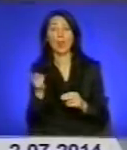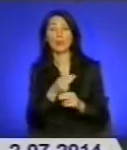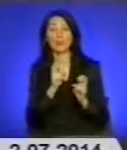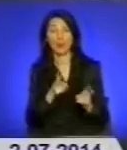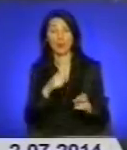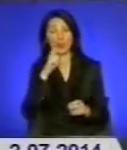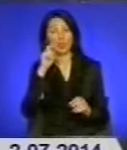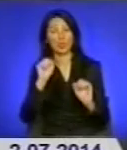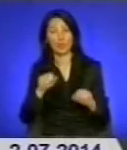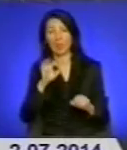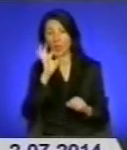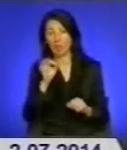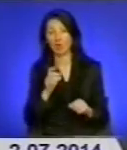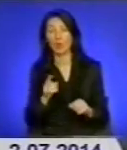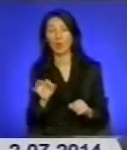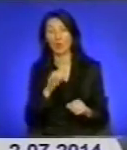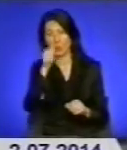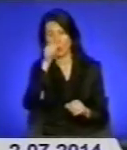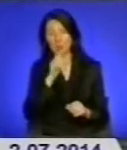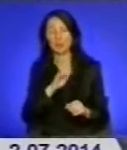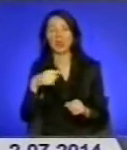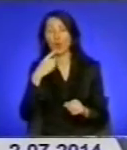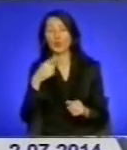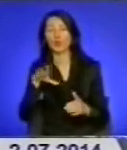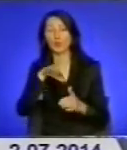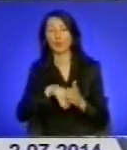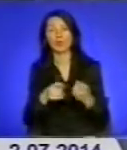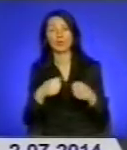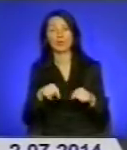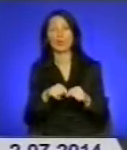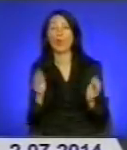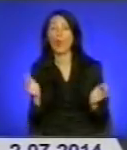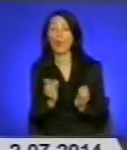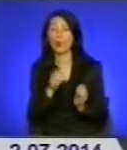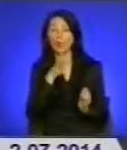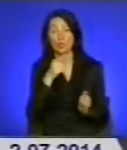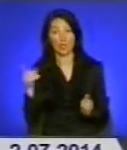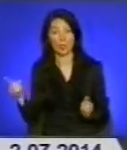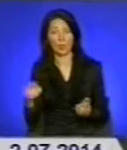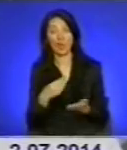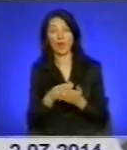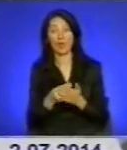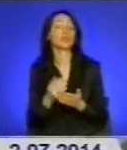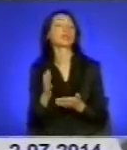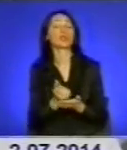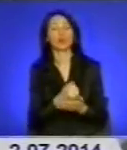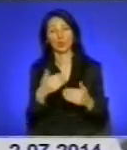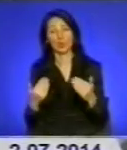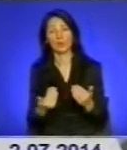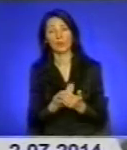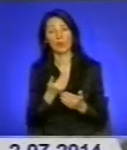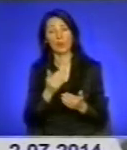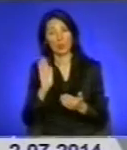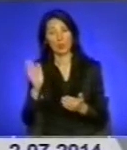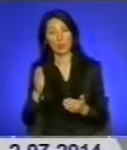заявляє Хоча про місяці не йдеться впроваджуватимуть систему у якомога коротший терміни вартість і ресурси майбутніх інновацій поки